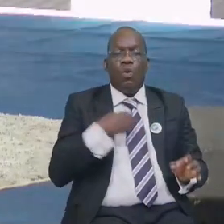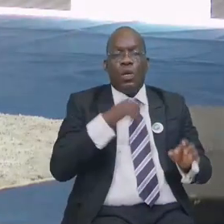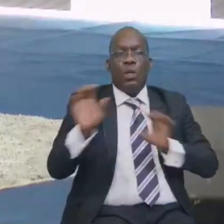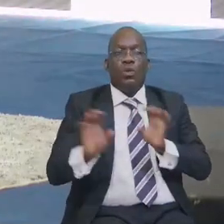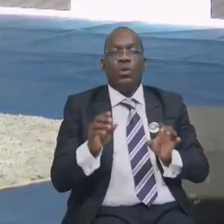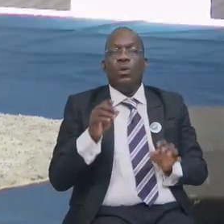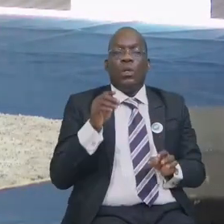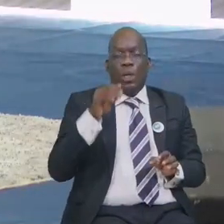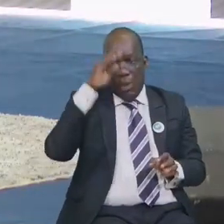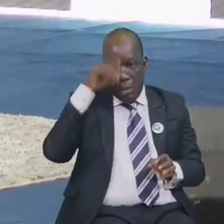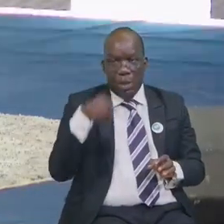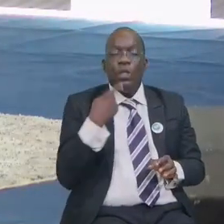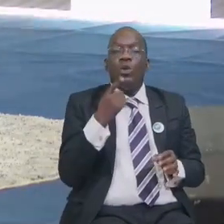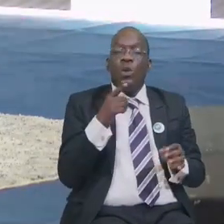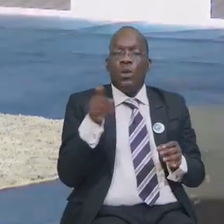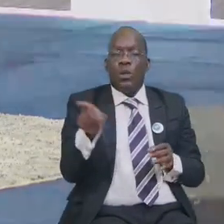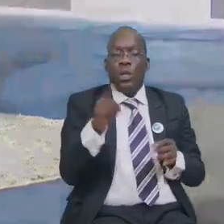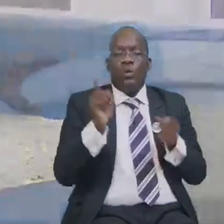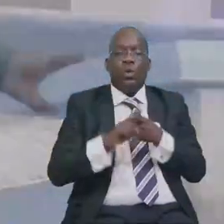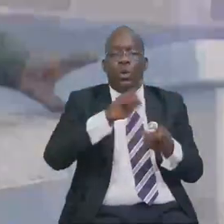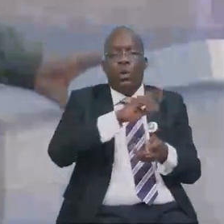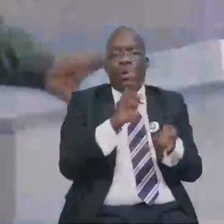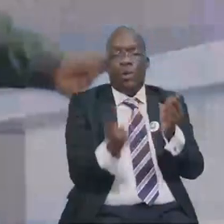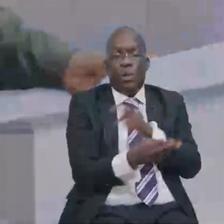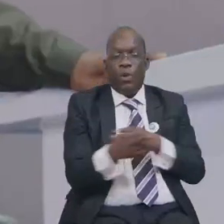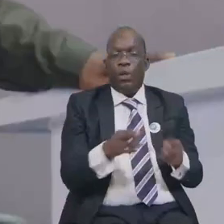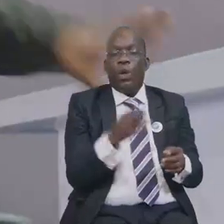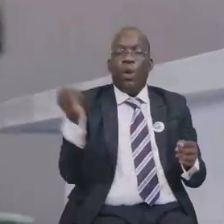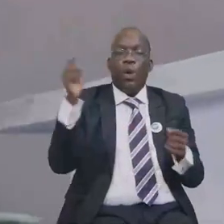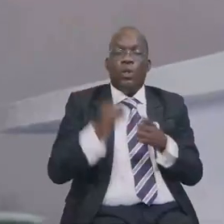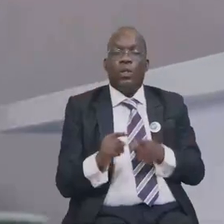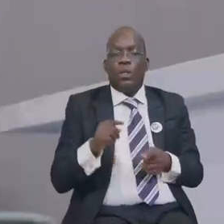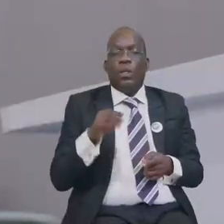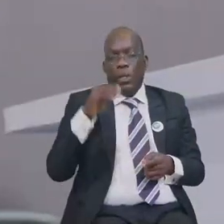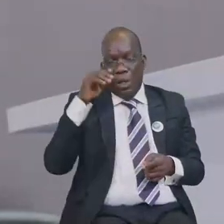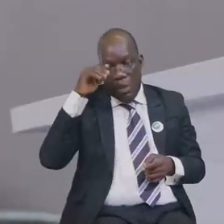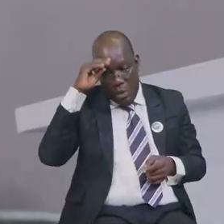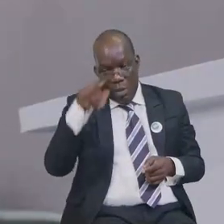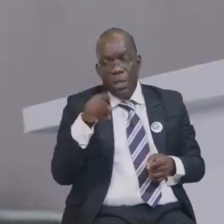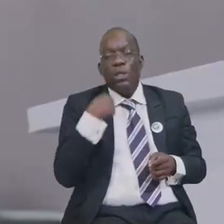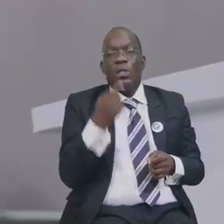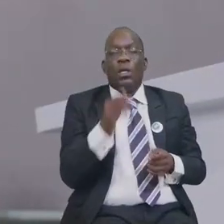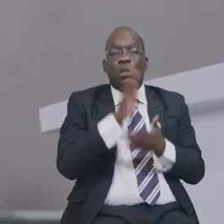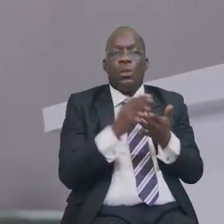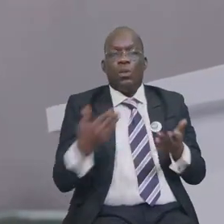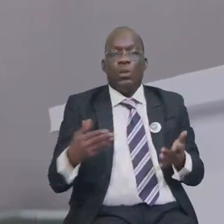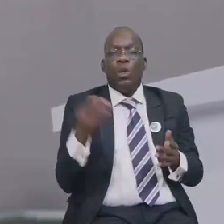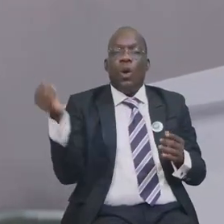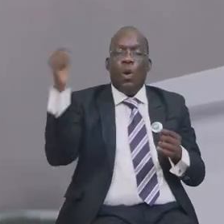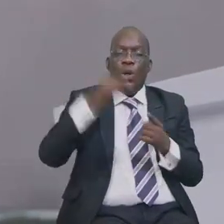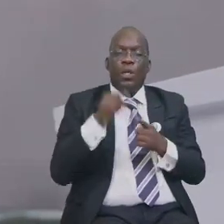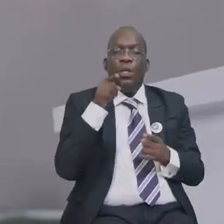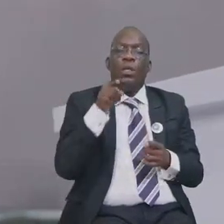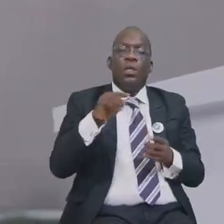repentez-vous jusqu'à ce qu'ils fassent quelque chose. Jusqu'à ce qu'ils disent quelque chose. Jusqu'à ce qu'ils les invitent à